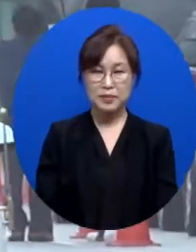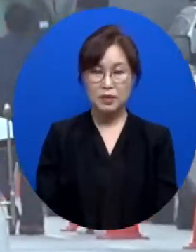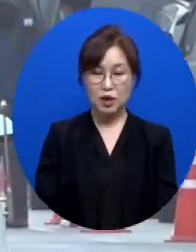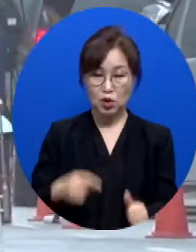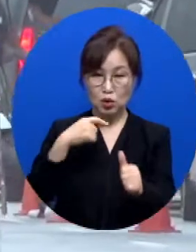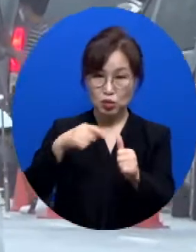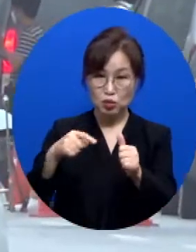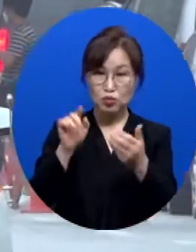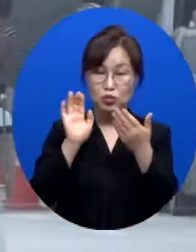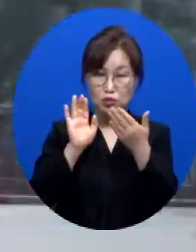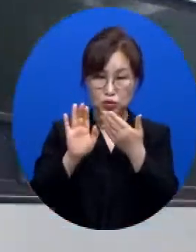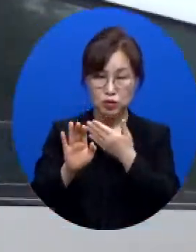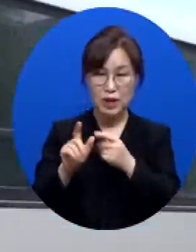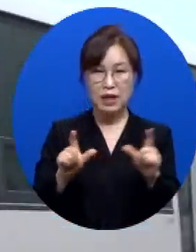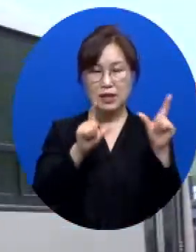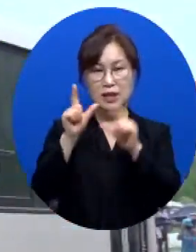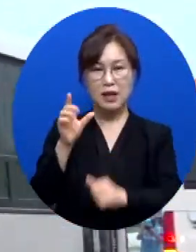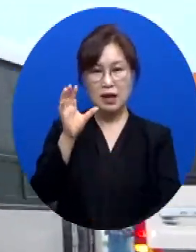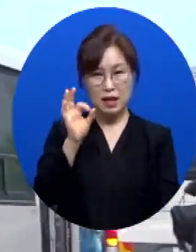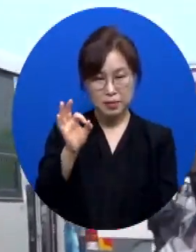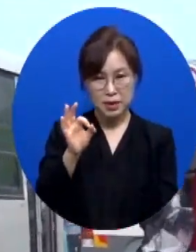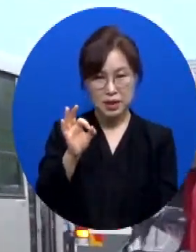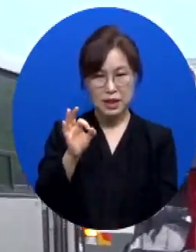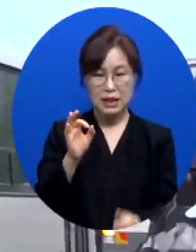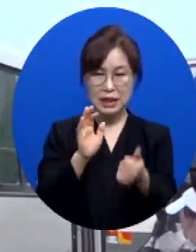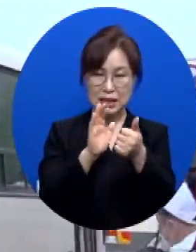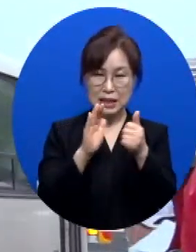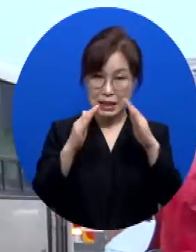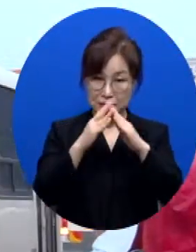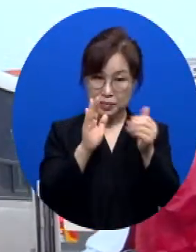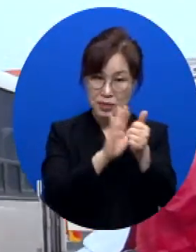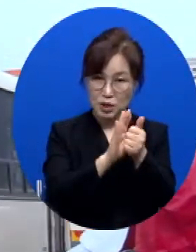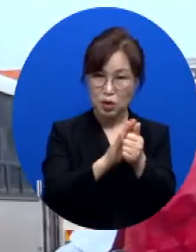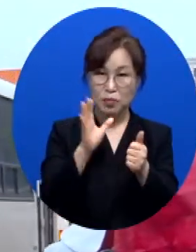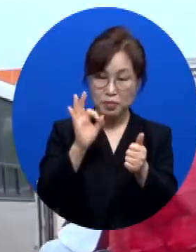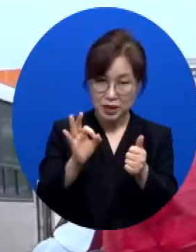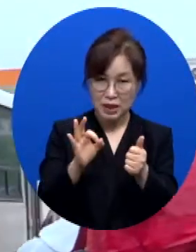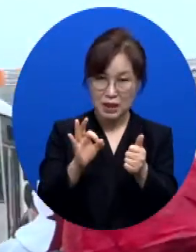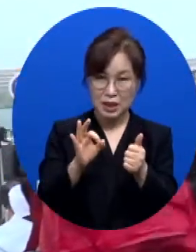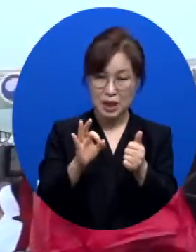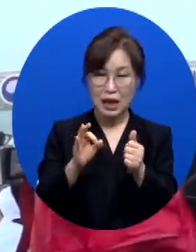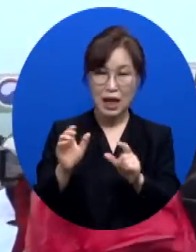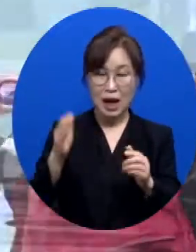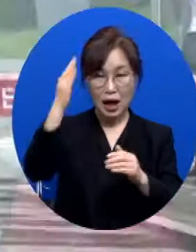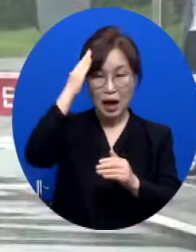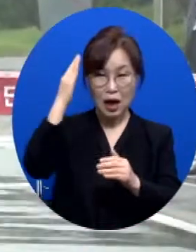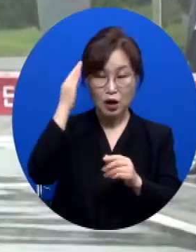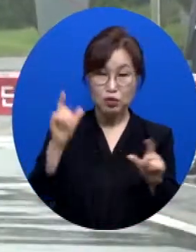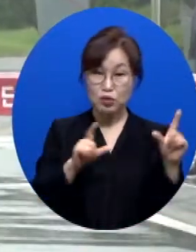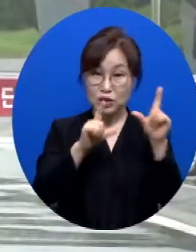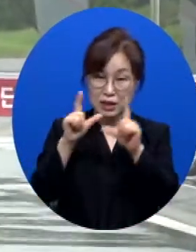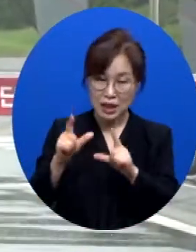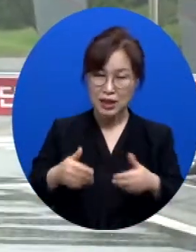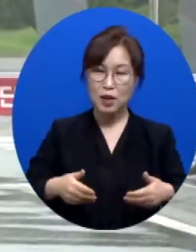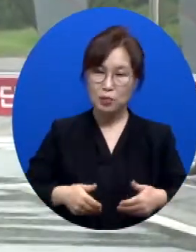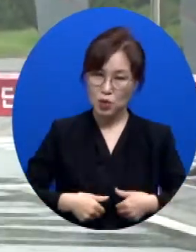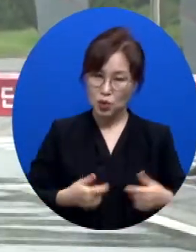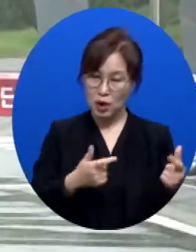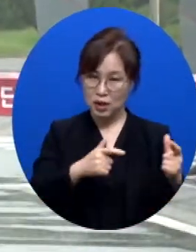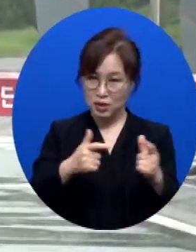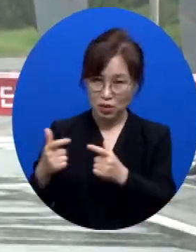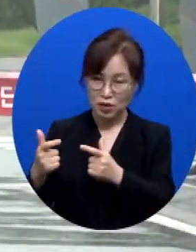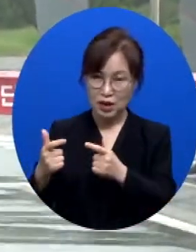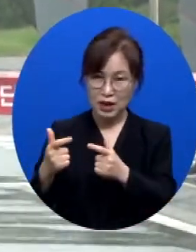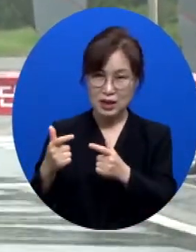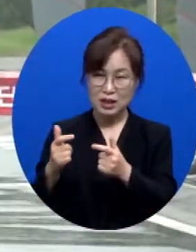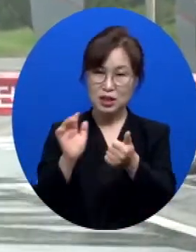이후에도 생계비, 의료비, 주거 지원비 등 초기 정착에 필요한 지원을 관계 부처와 협의할